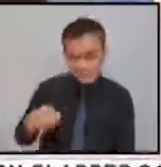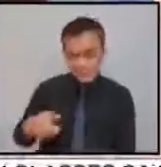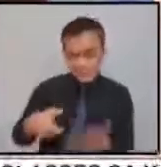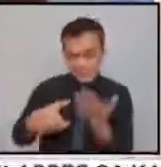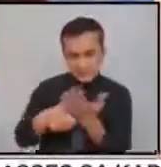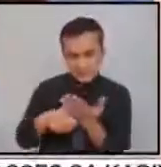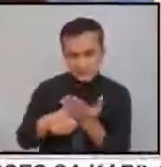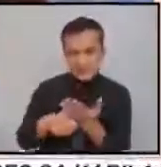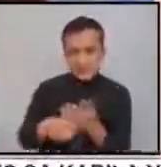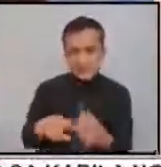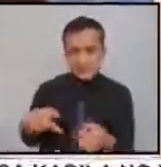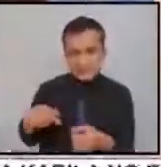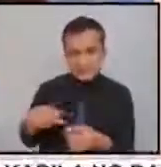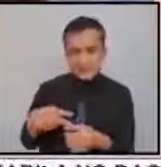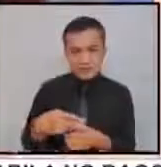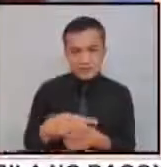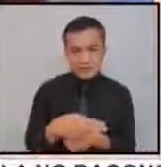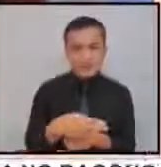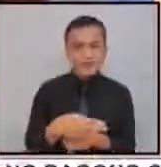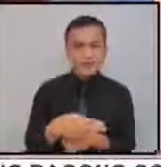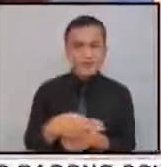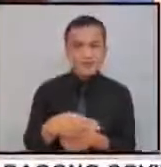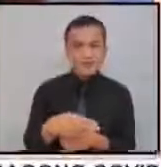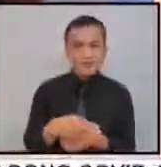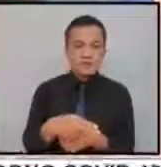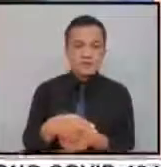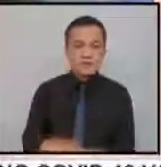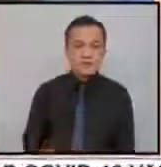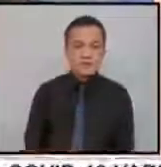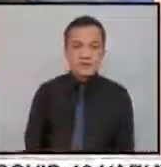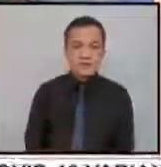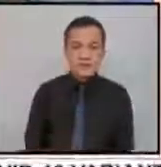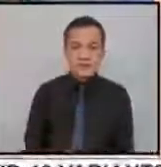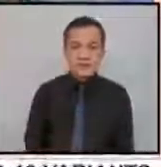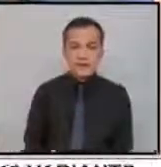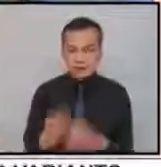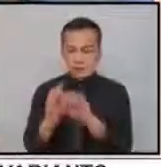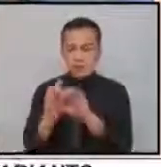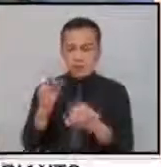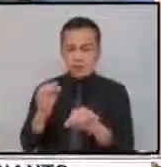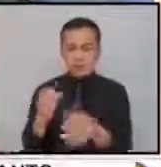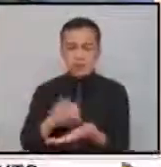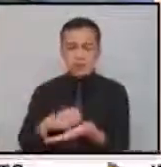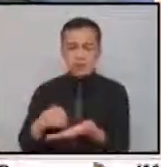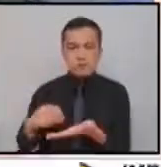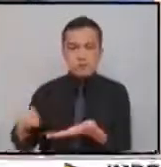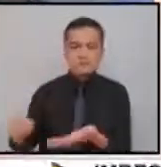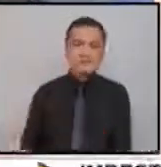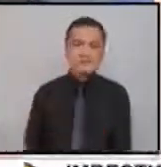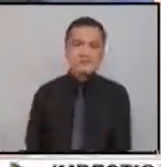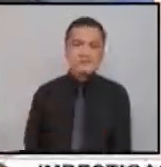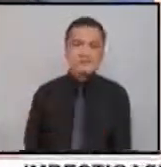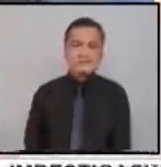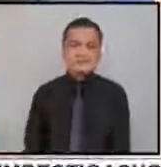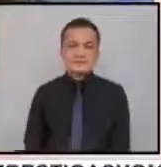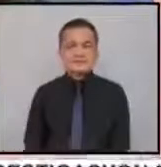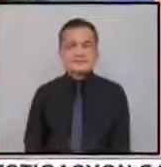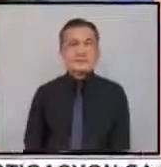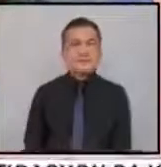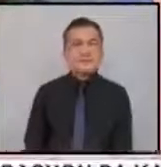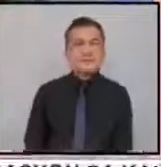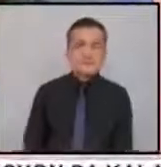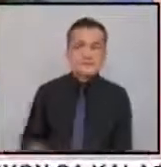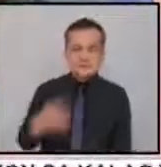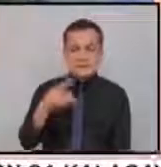scissors, at permanent marker. Okay, yan. Permanent marker para ang sakit na ginawa sa'yo ng tao. Permanent.